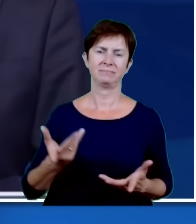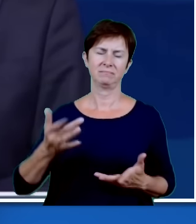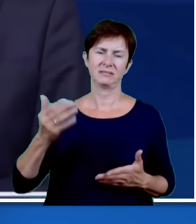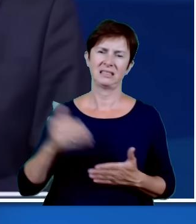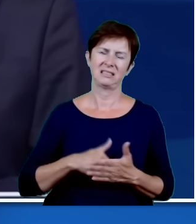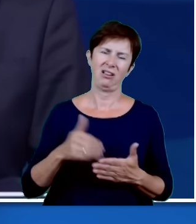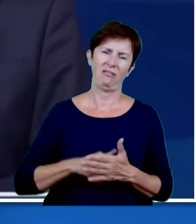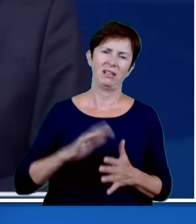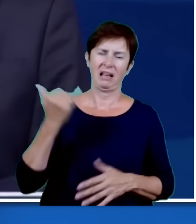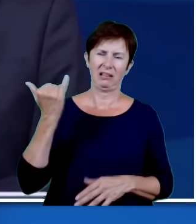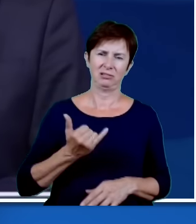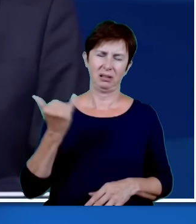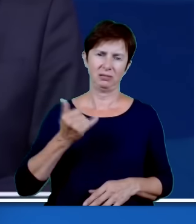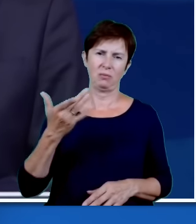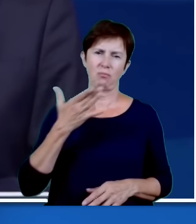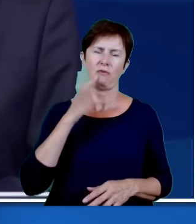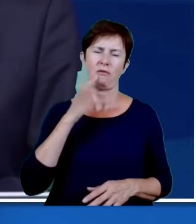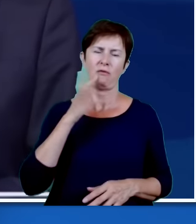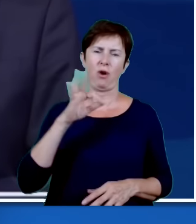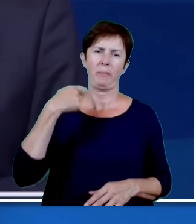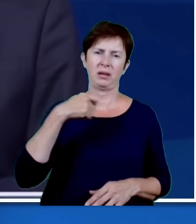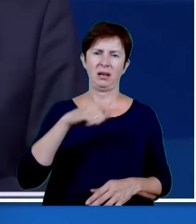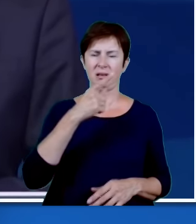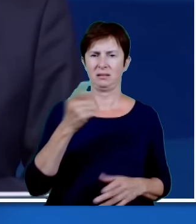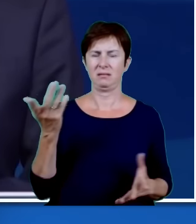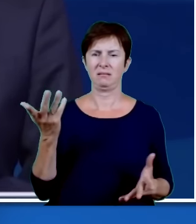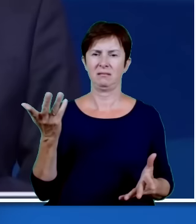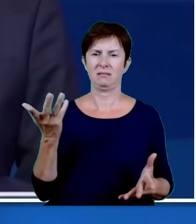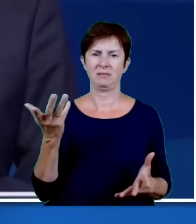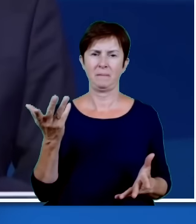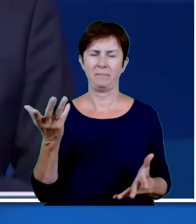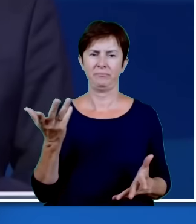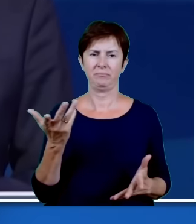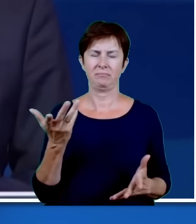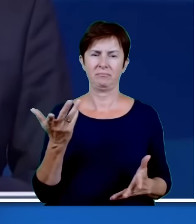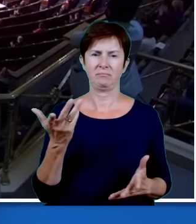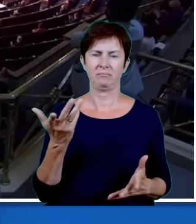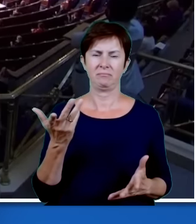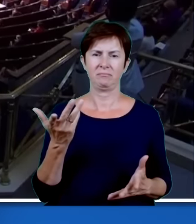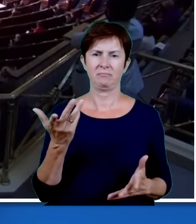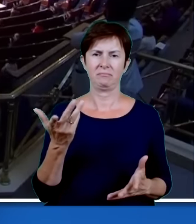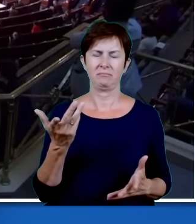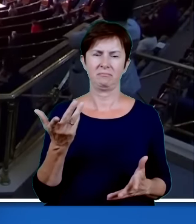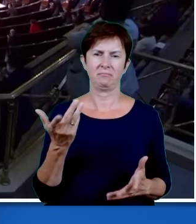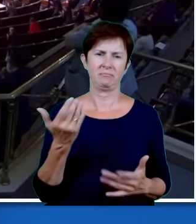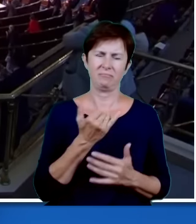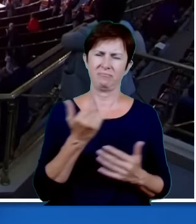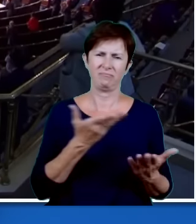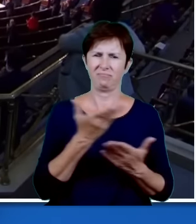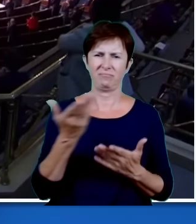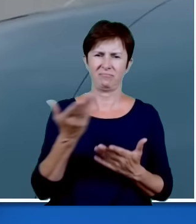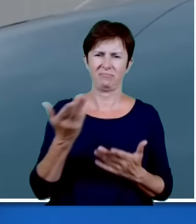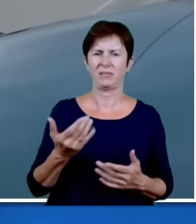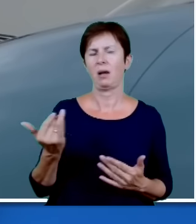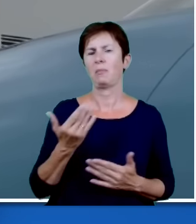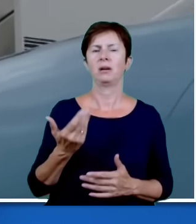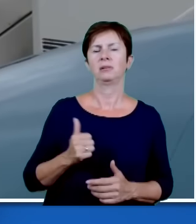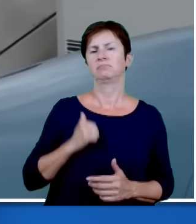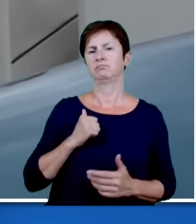adresem amerykańskiego prezydenta to celowanie z palców w plecy tylko po to żeby imponować